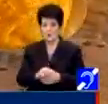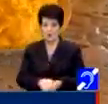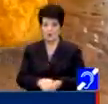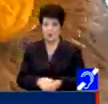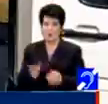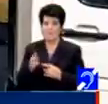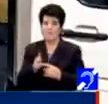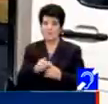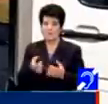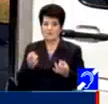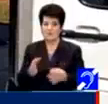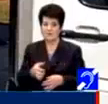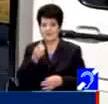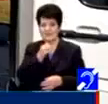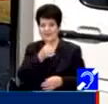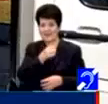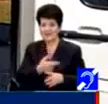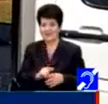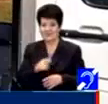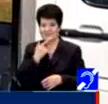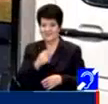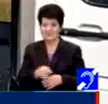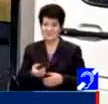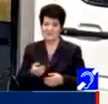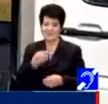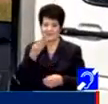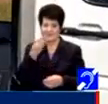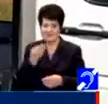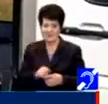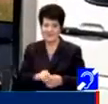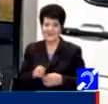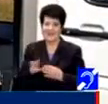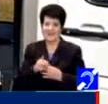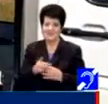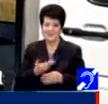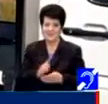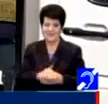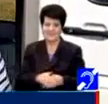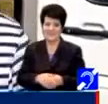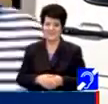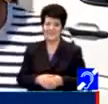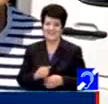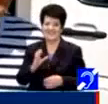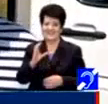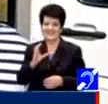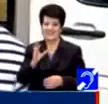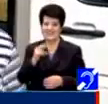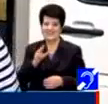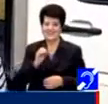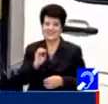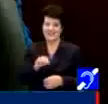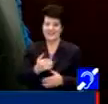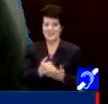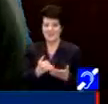este secretul. Primul rând ciorba de pește, plachie de pește și nelipsitul desert. Și este însoțit